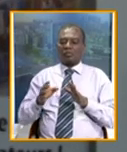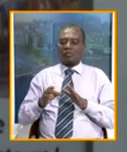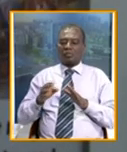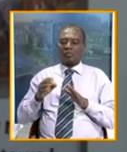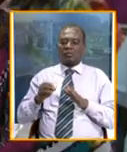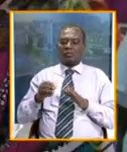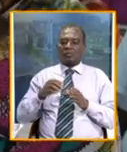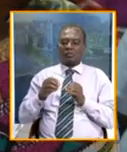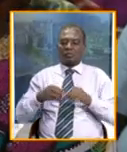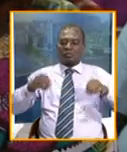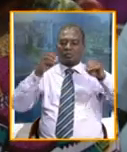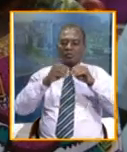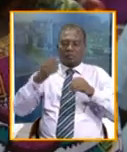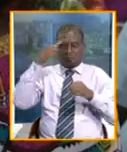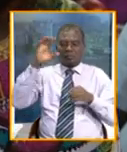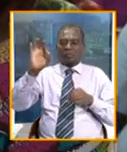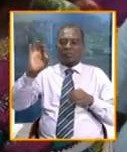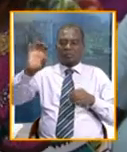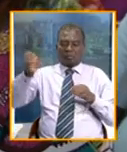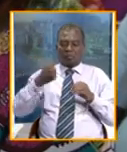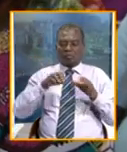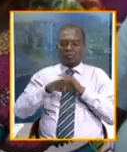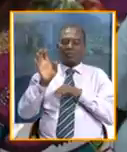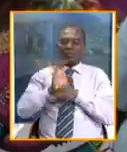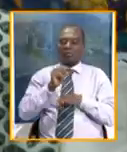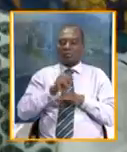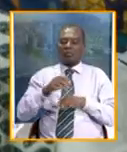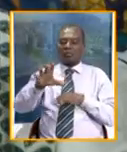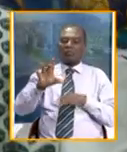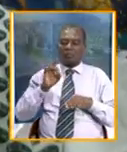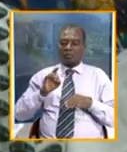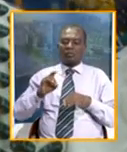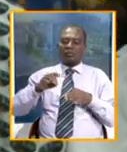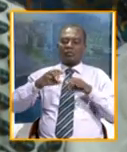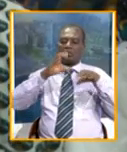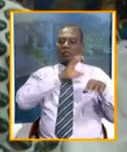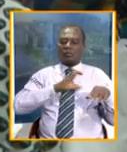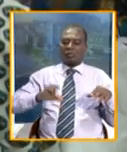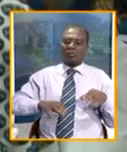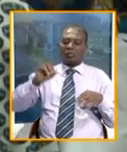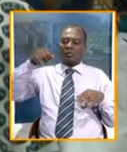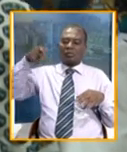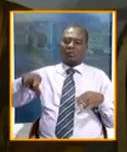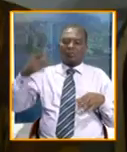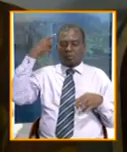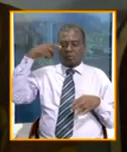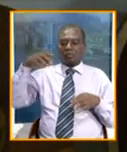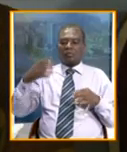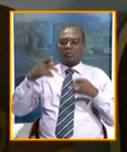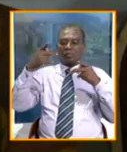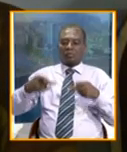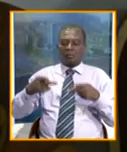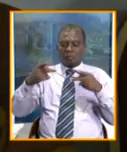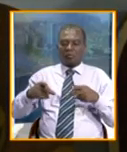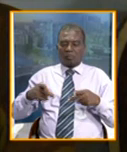FRIC, qui l'organise pour la 9e fois en Côte d'Ivoire, a choisi la commune de Yopougon pour abriter la